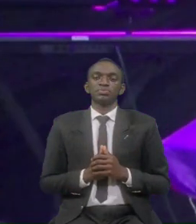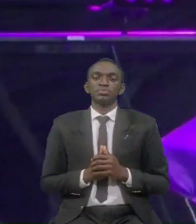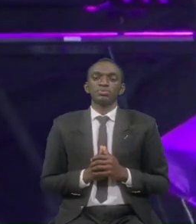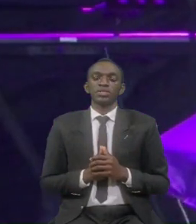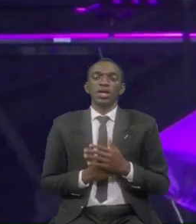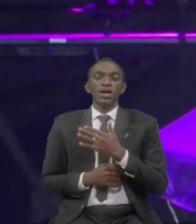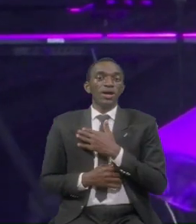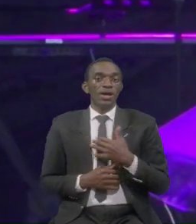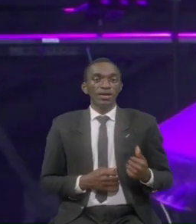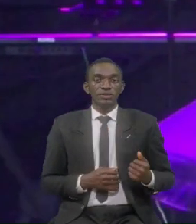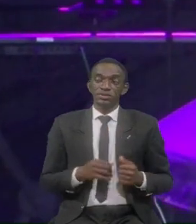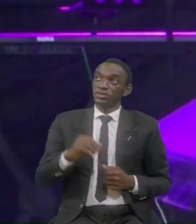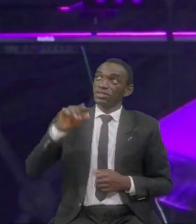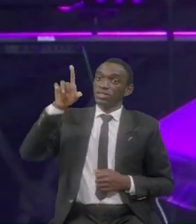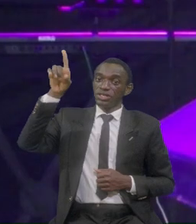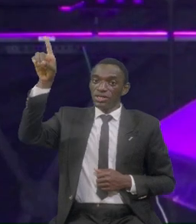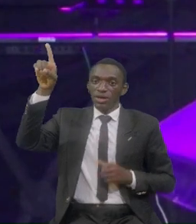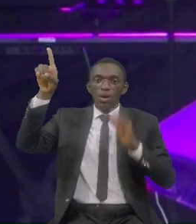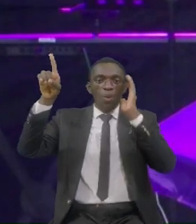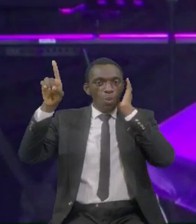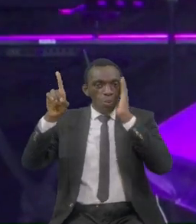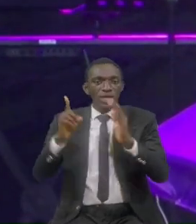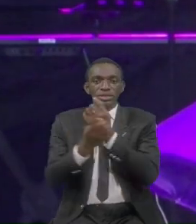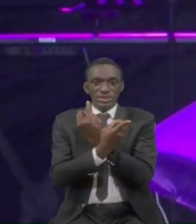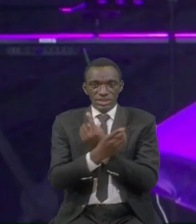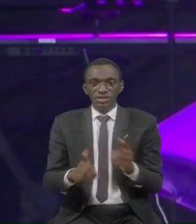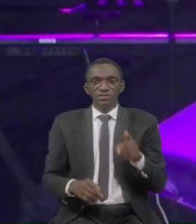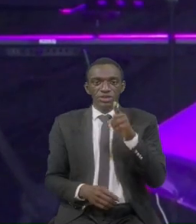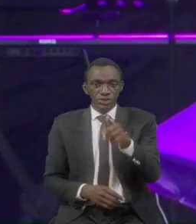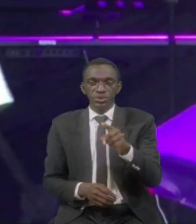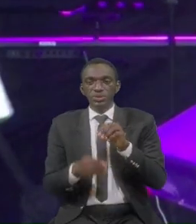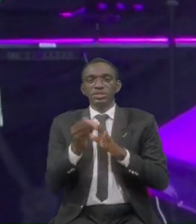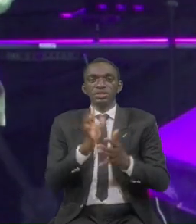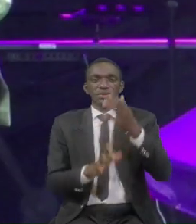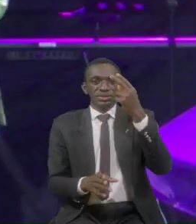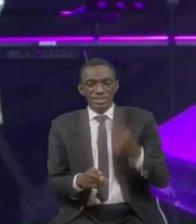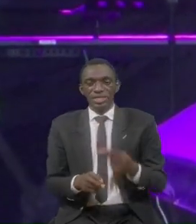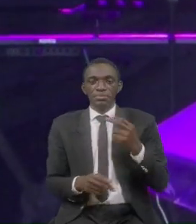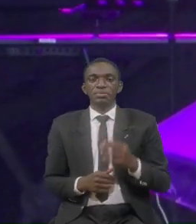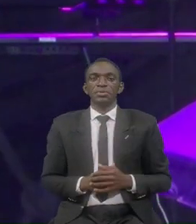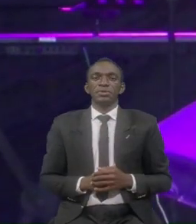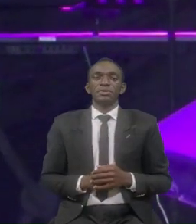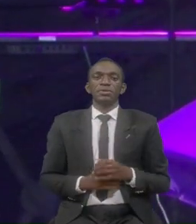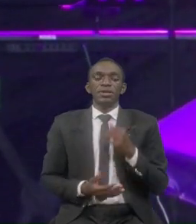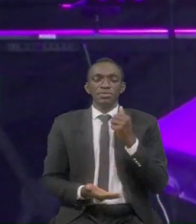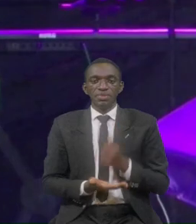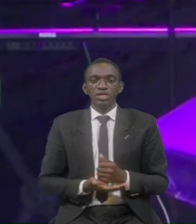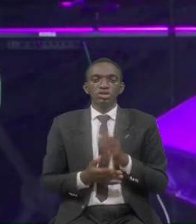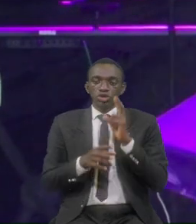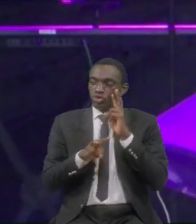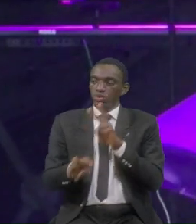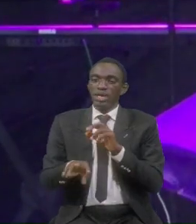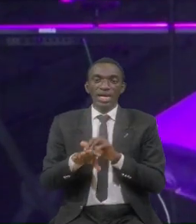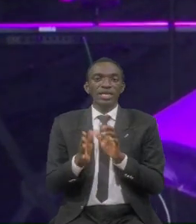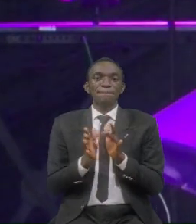gabi. Will deliver you. Iya kang tagaan o gingpit nga kagawasan. Look at Colossians chapter 1.